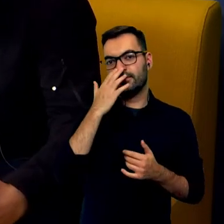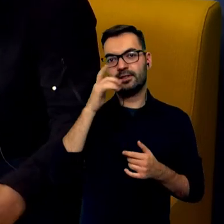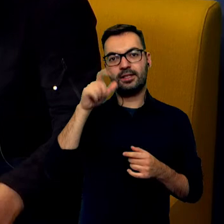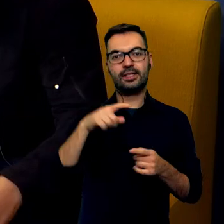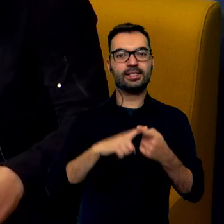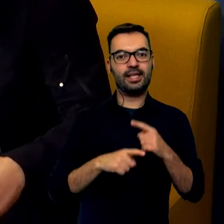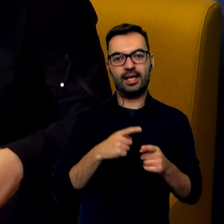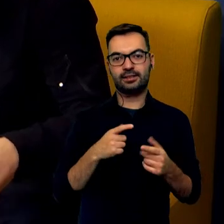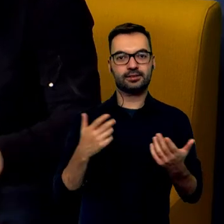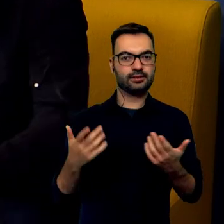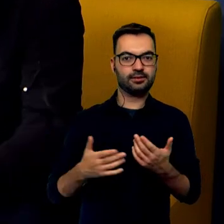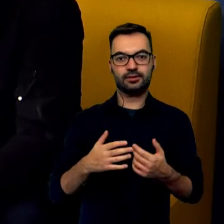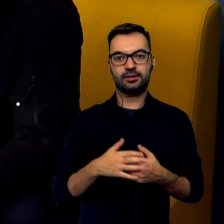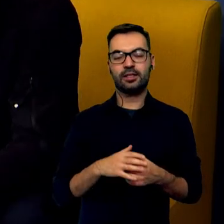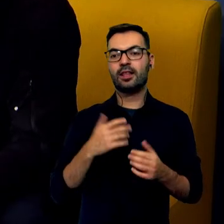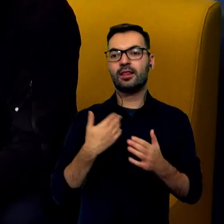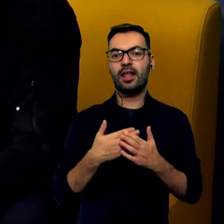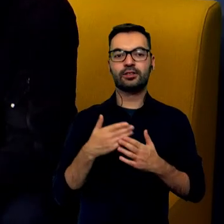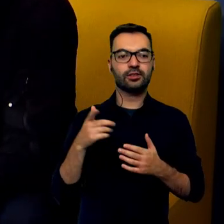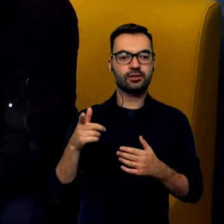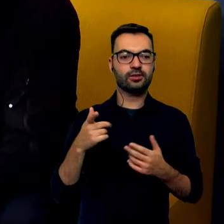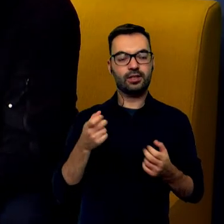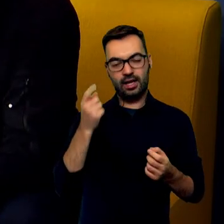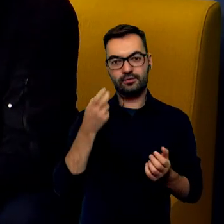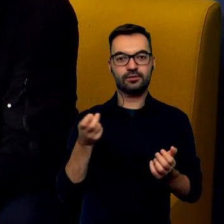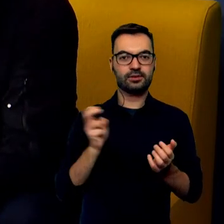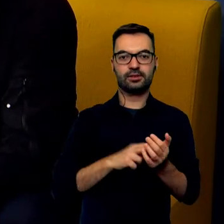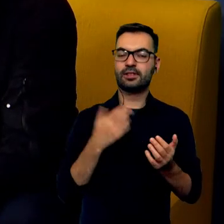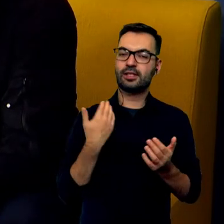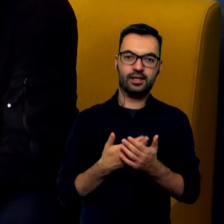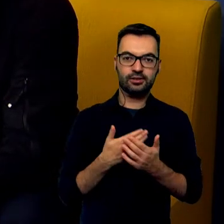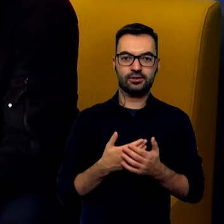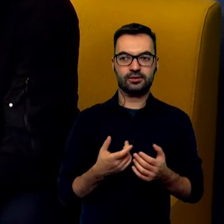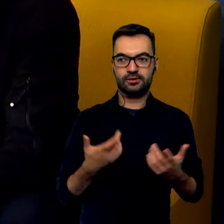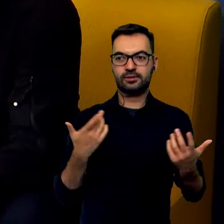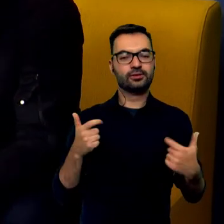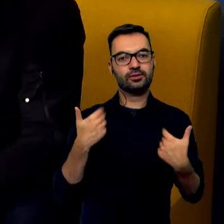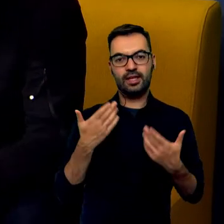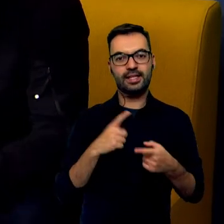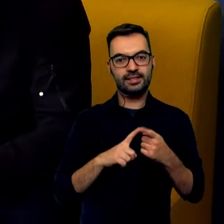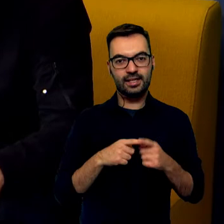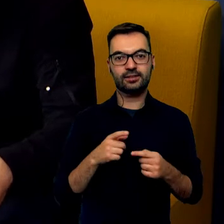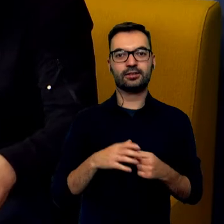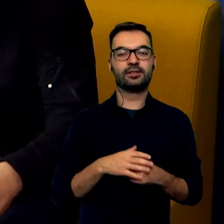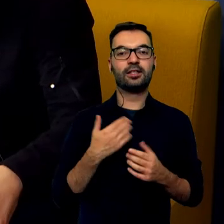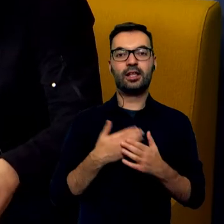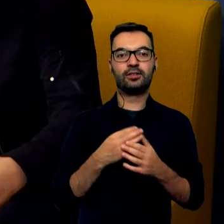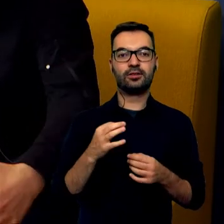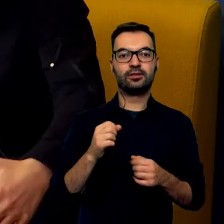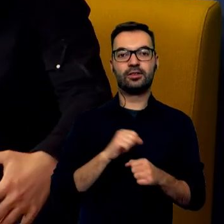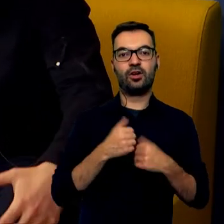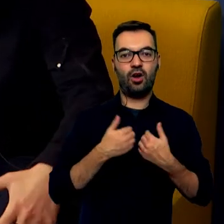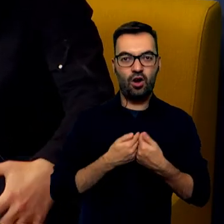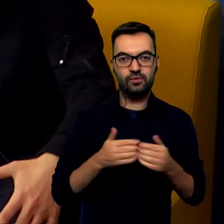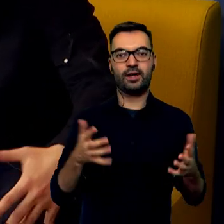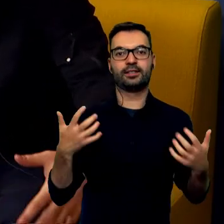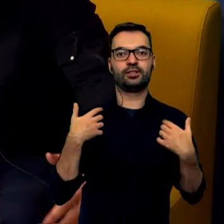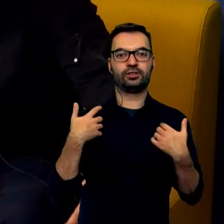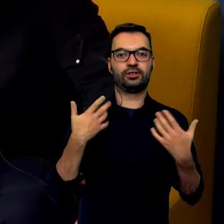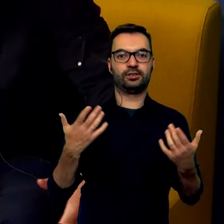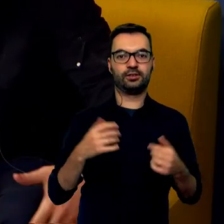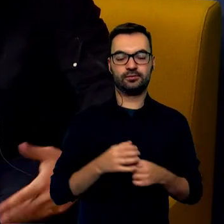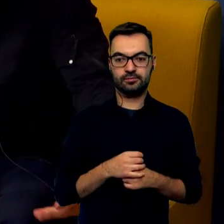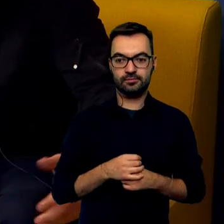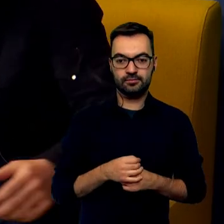dla ciebie sens, ale nawet co sprawia, że wstajesz codziennie z łóżka rano, tak? Albo co sprawia, że jesteś otwarty na życie, które